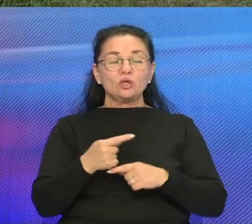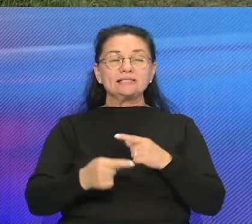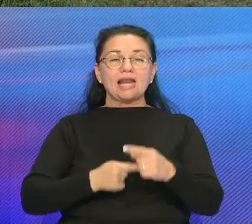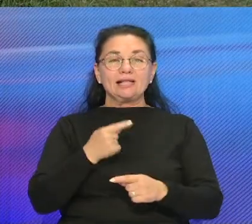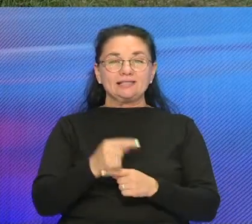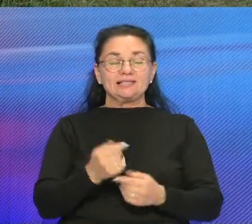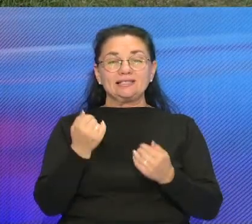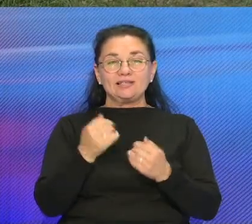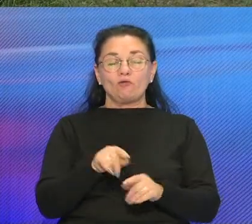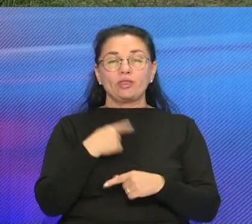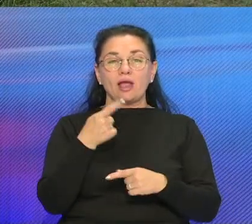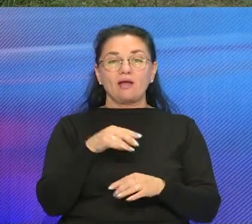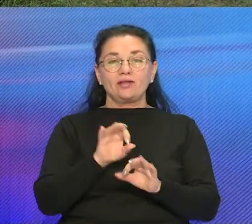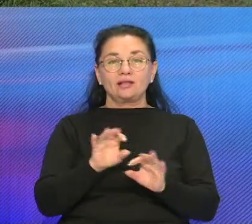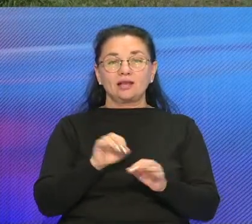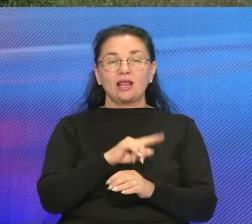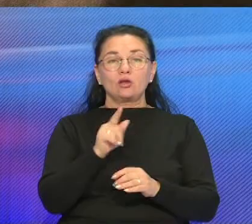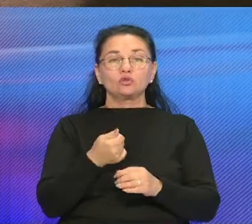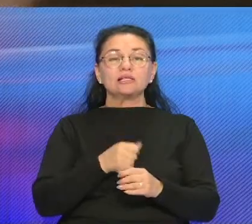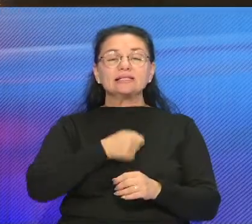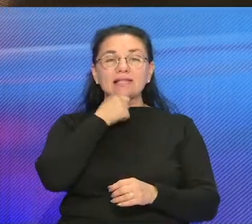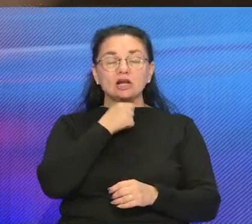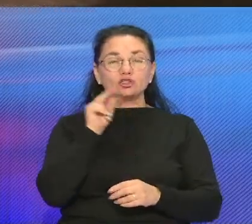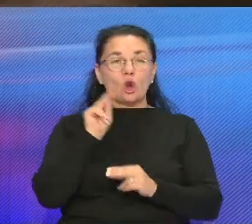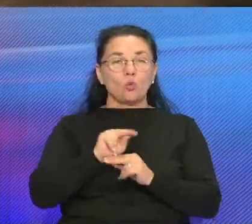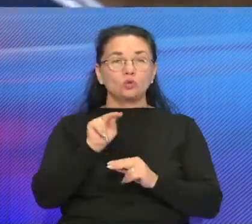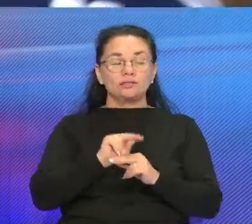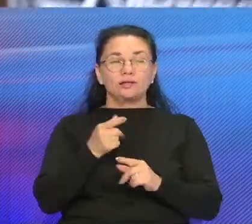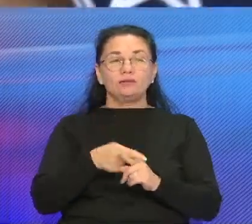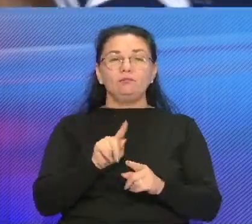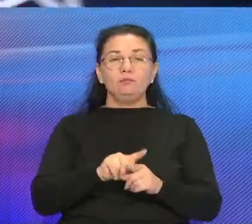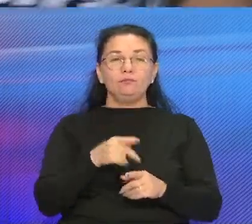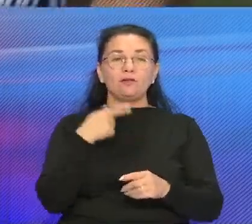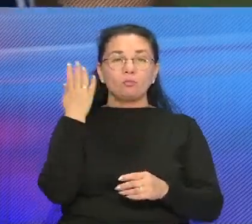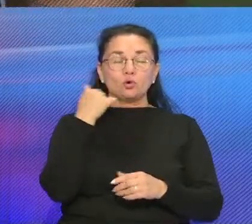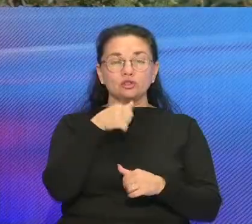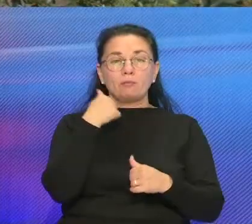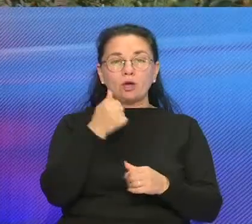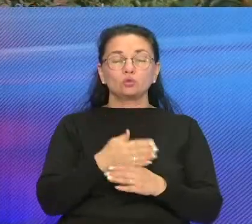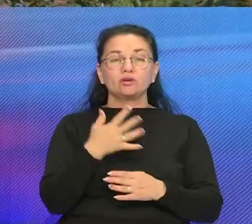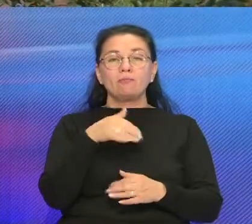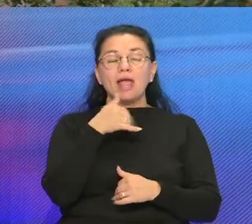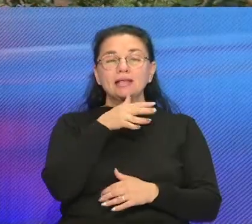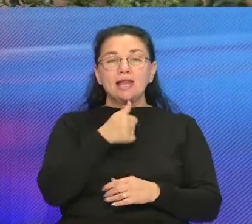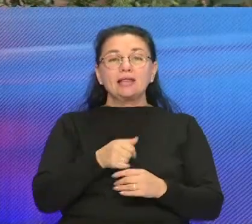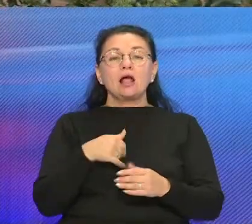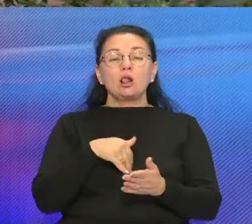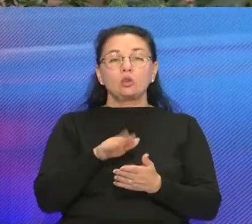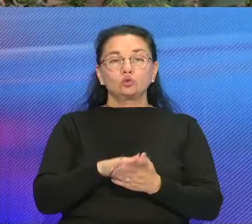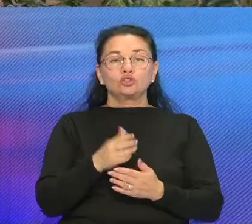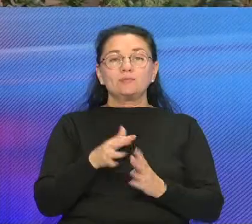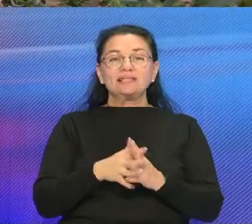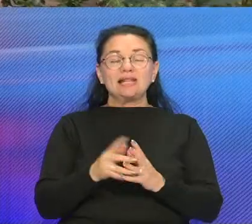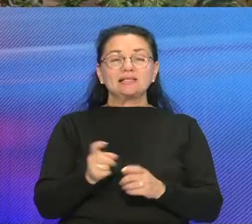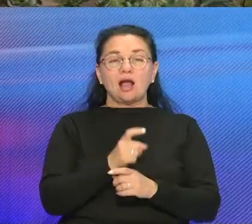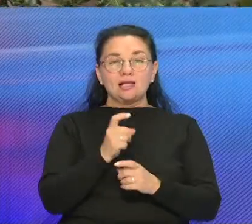кажуць сённяшнія байцы, стаялі старшакурснікі. Удзельнікі парачанкі, якая ў мінулым 5 разоў станавілася лепшым сельскагаспадарчым